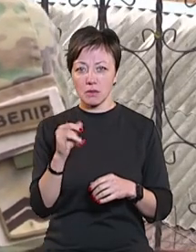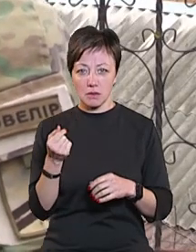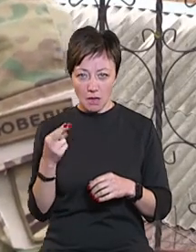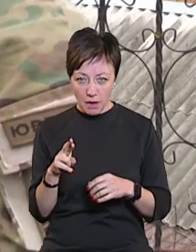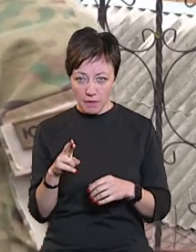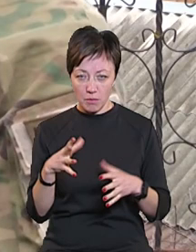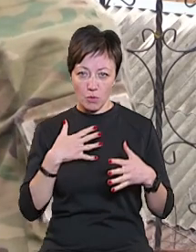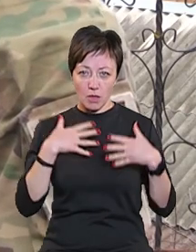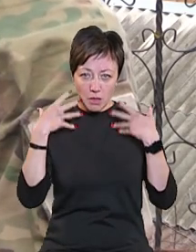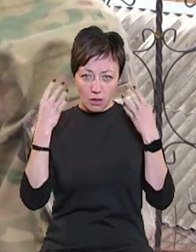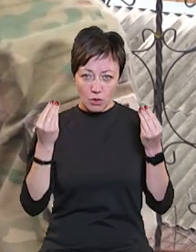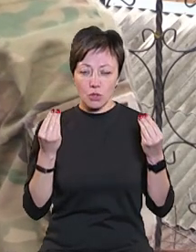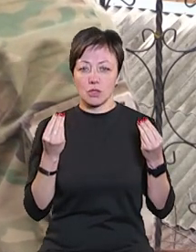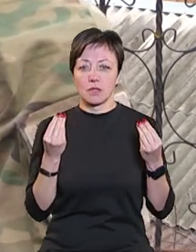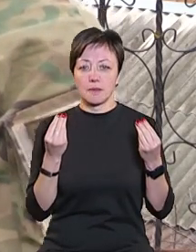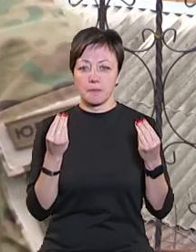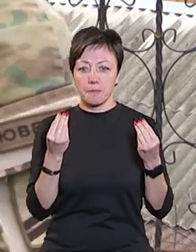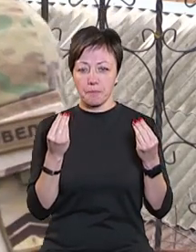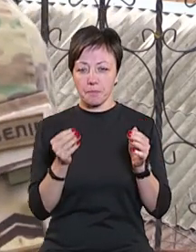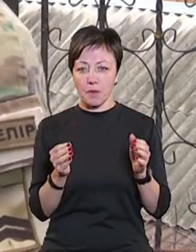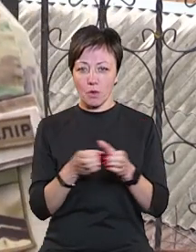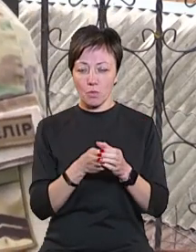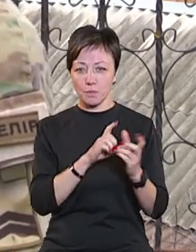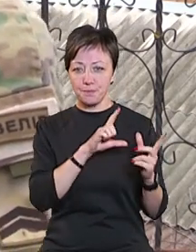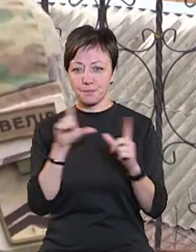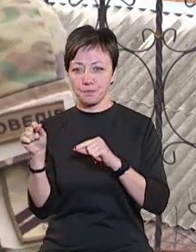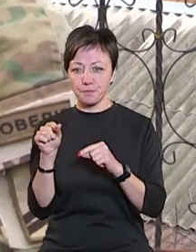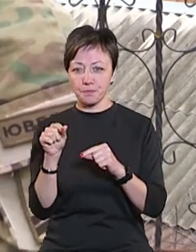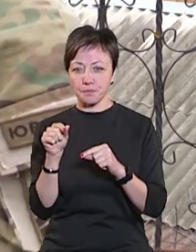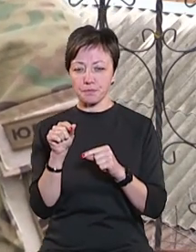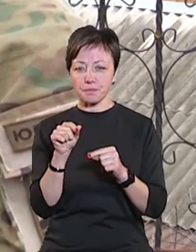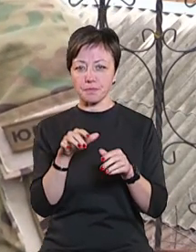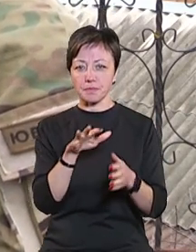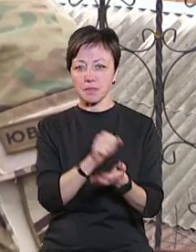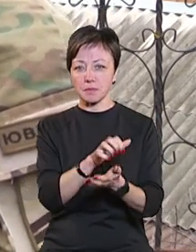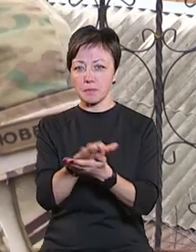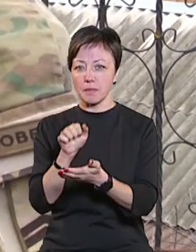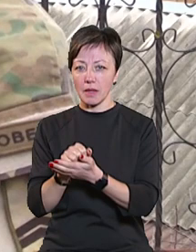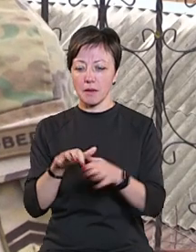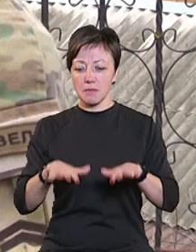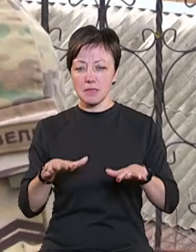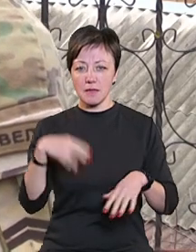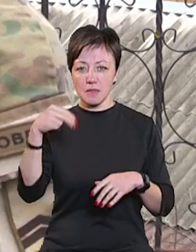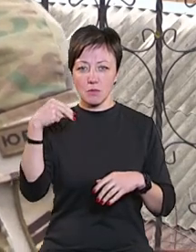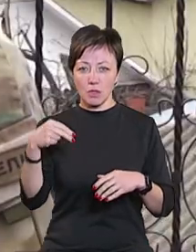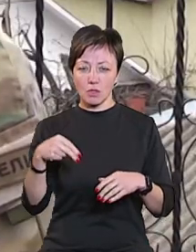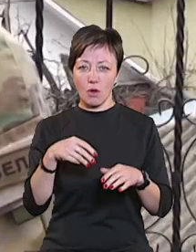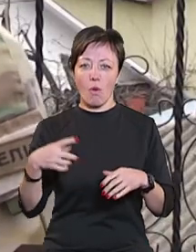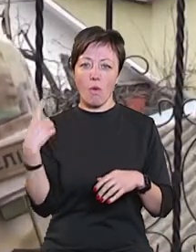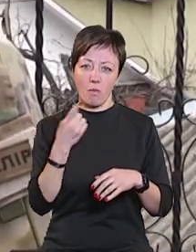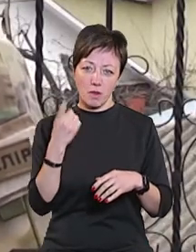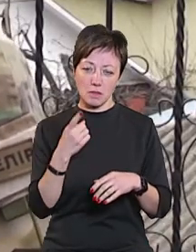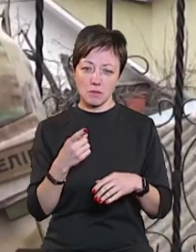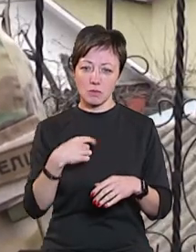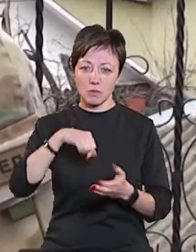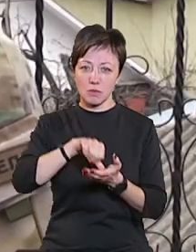на моє день народження, ми невеликою групою поїхали займати нові місця дислокації у Запорізькій області. Ми